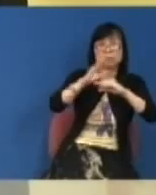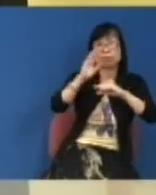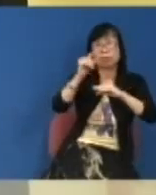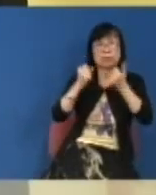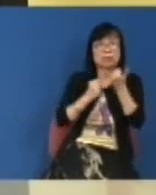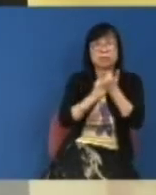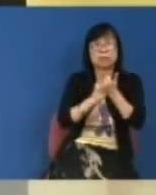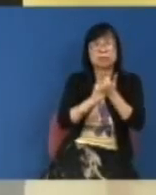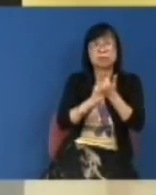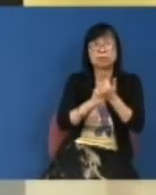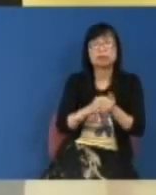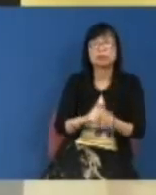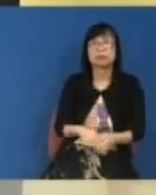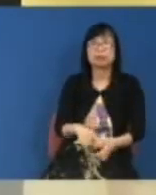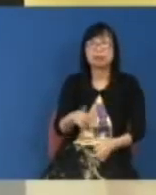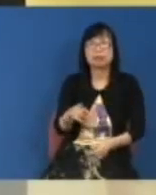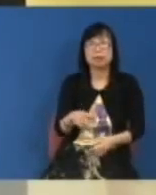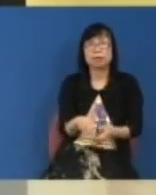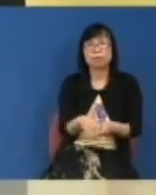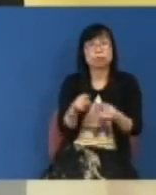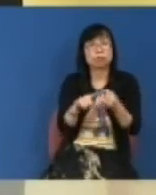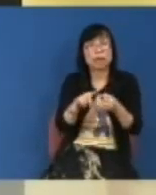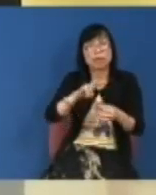持，就咁簡單。呢個係最大嘅變化。